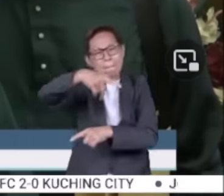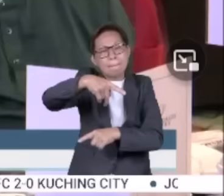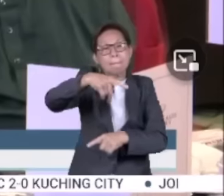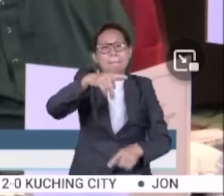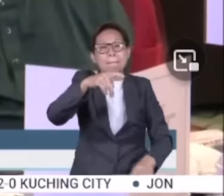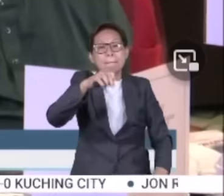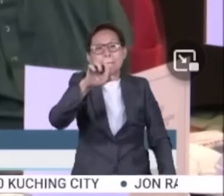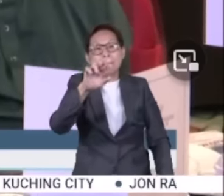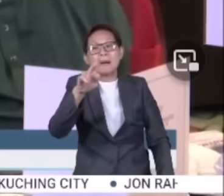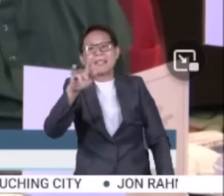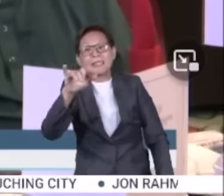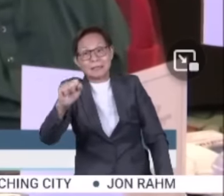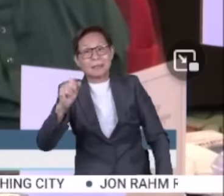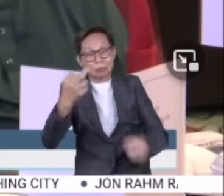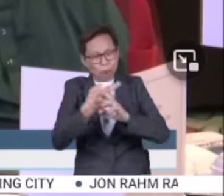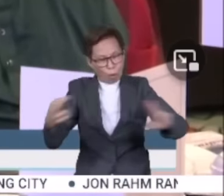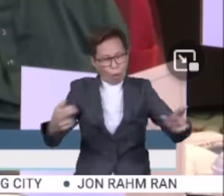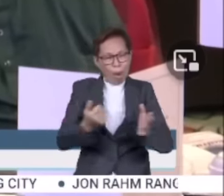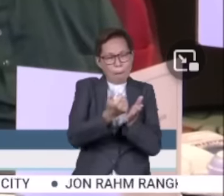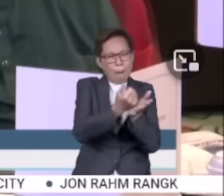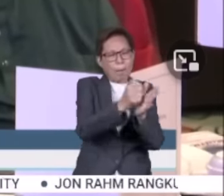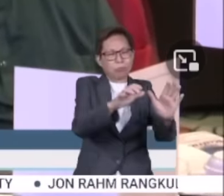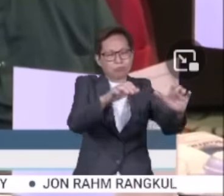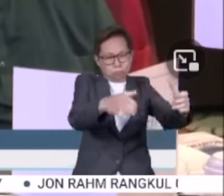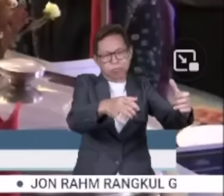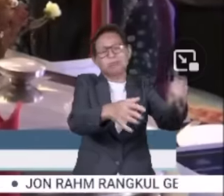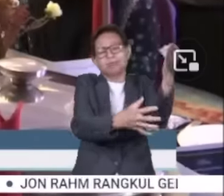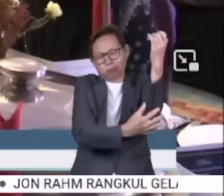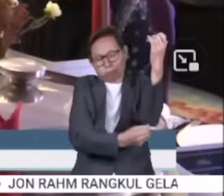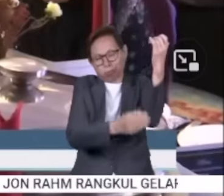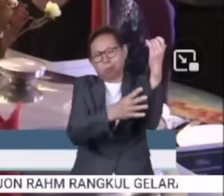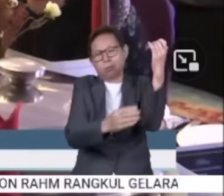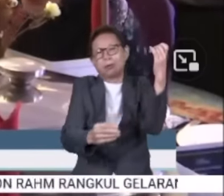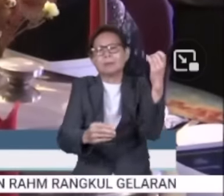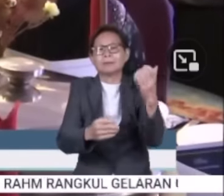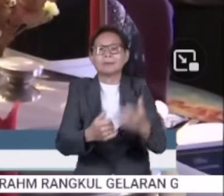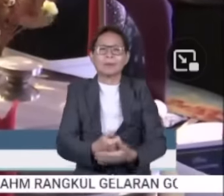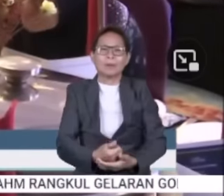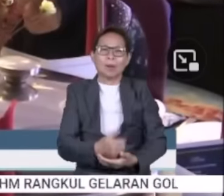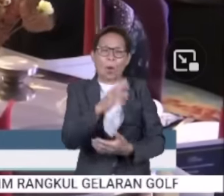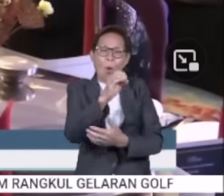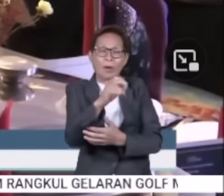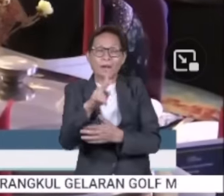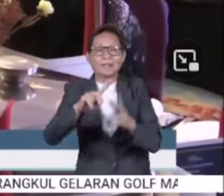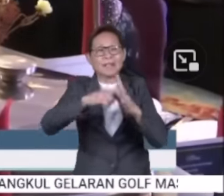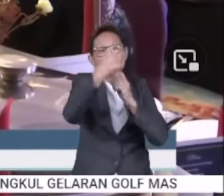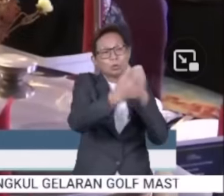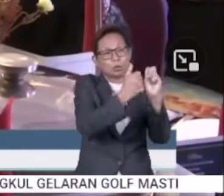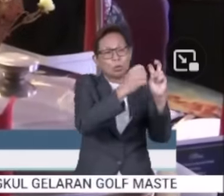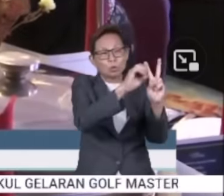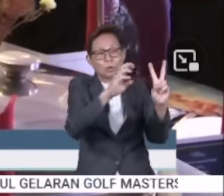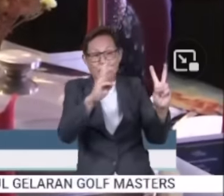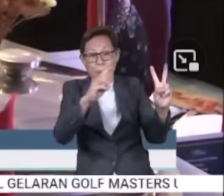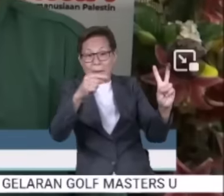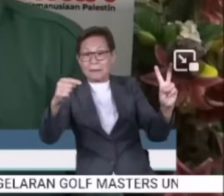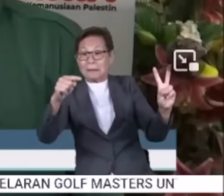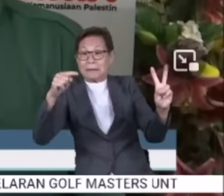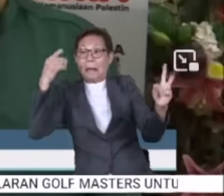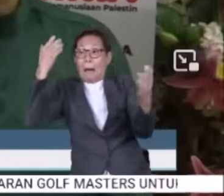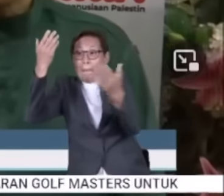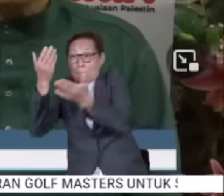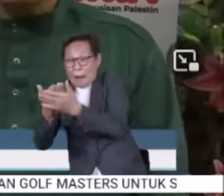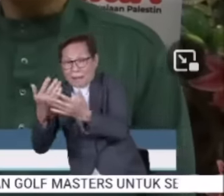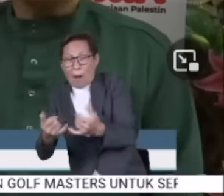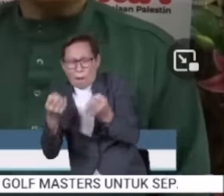bersedialah untuk membantu kepada golongan-golongan ini. Sejak daripada tahun 2006 sehingga sekarang, memang dah banyak